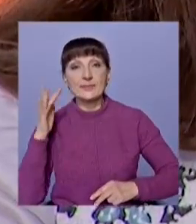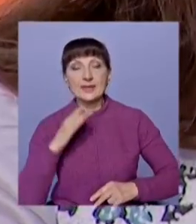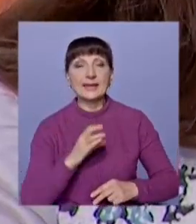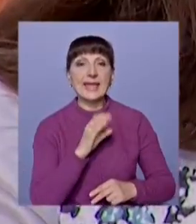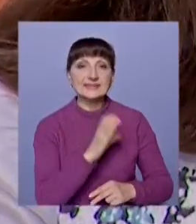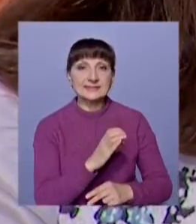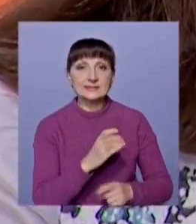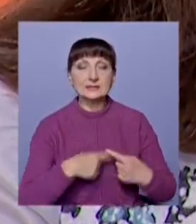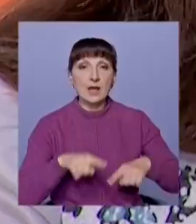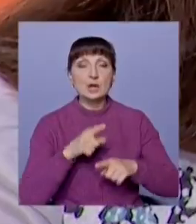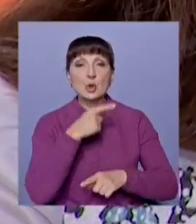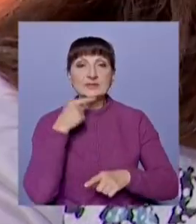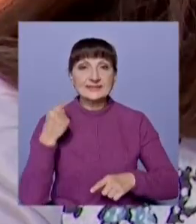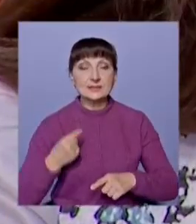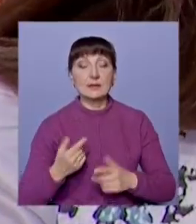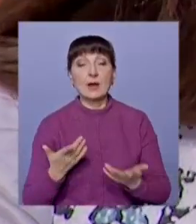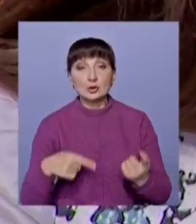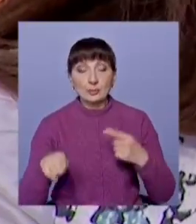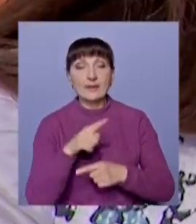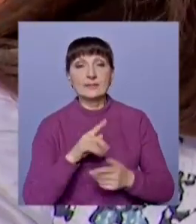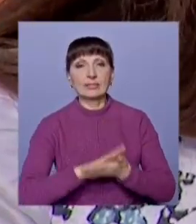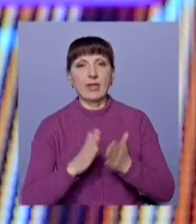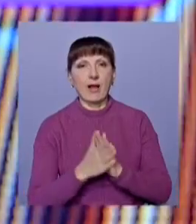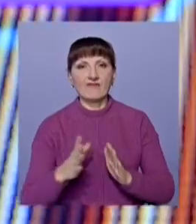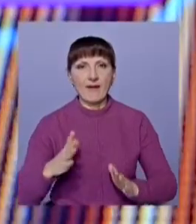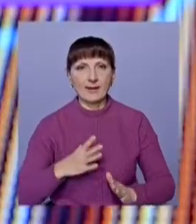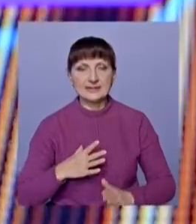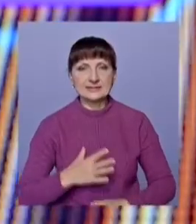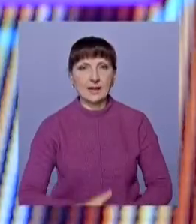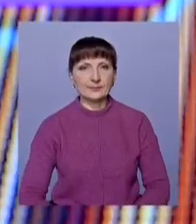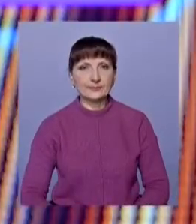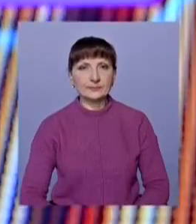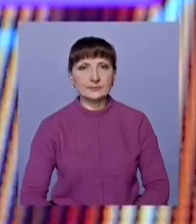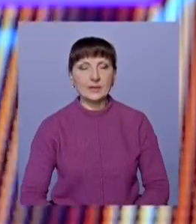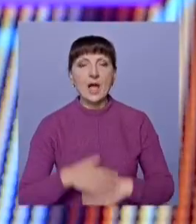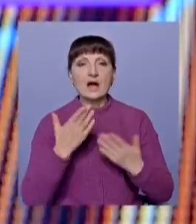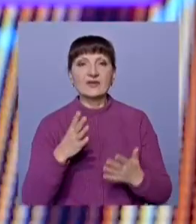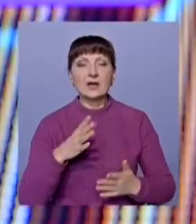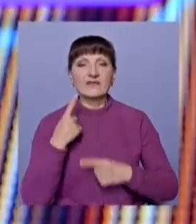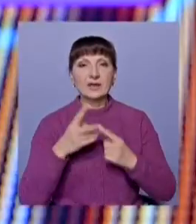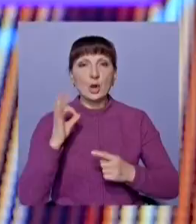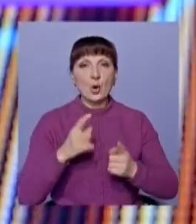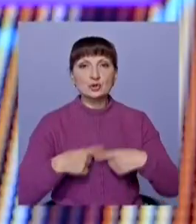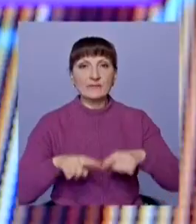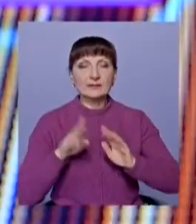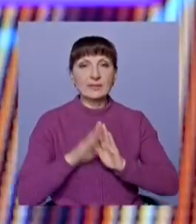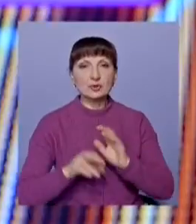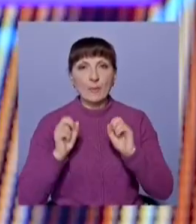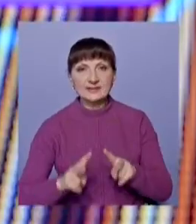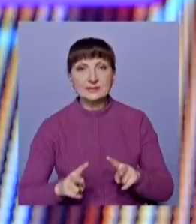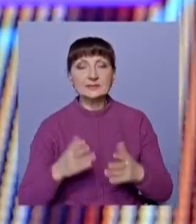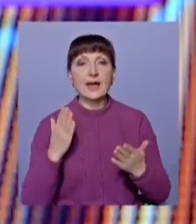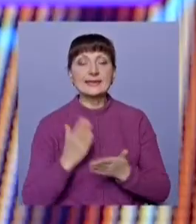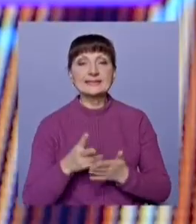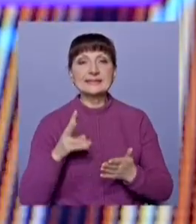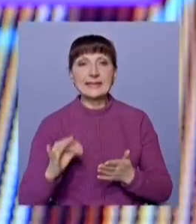более, да, и Россия – это наши ключевые торговые партнеры. По касательной вы упомянули о Совете Безопасности. Если немножечко, да,